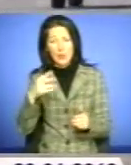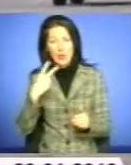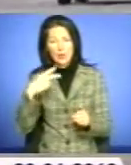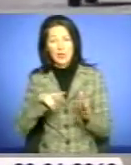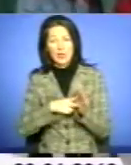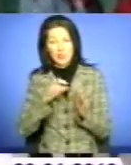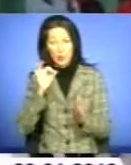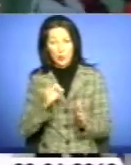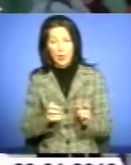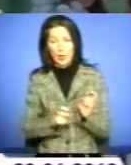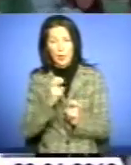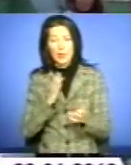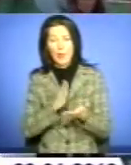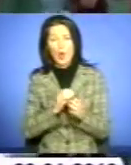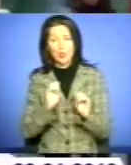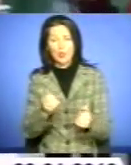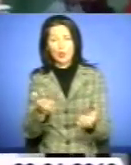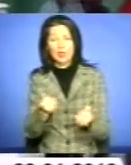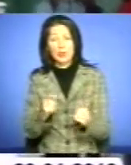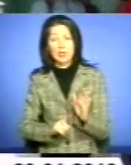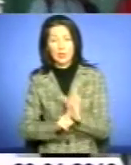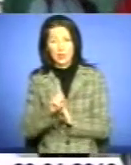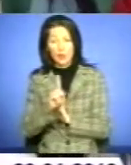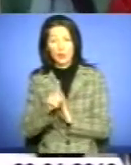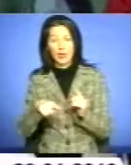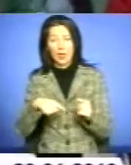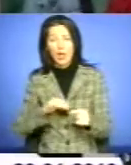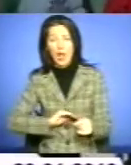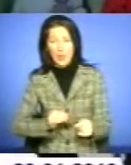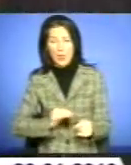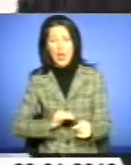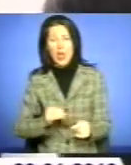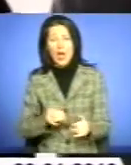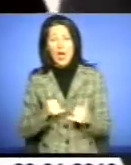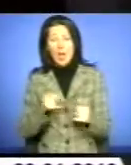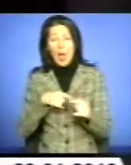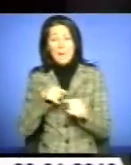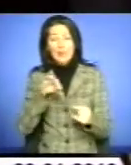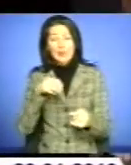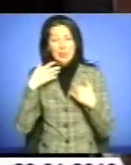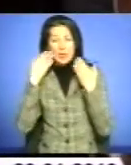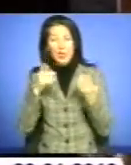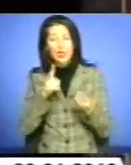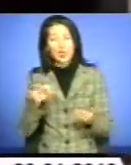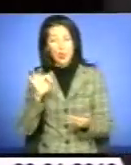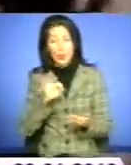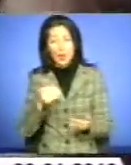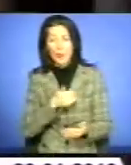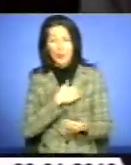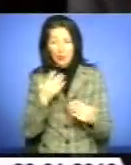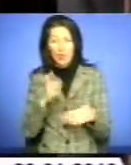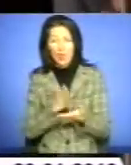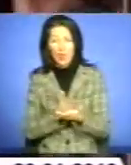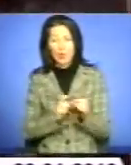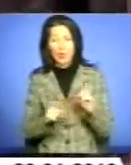мають можливість отримати стартовий капітал для бізнес-ідеї з нуля. І охочі вже є. Студент 5-го курсу Національного